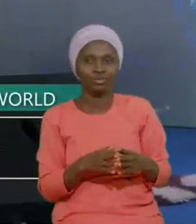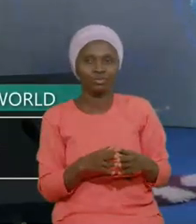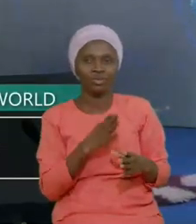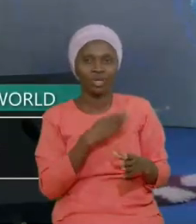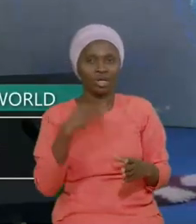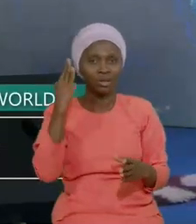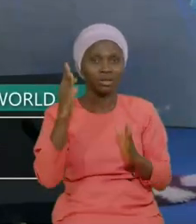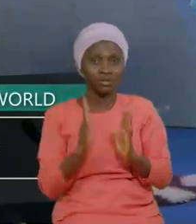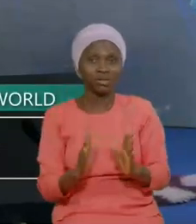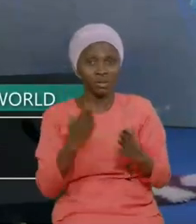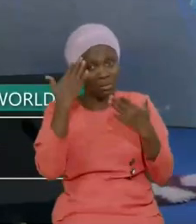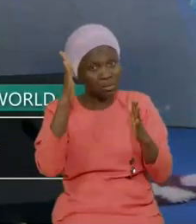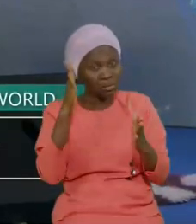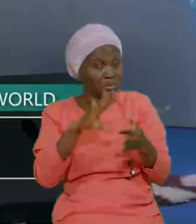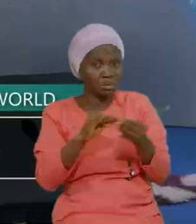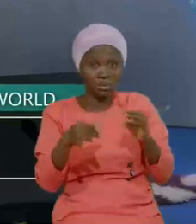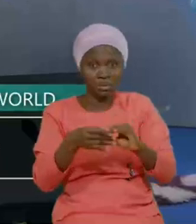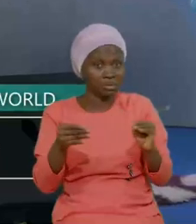Et il est allé dans une église.